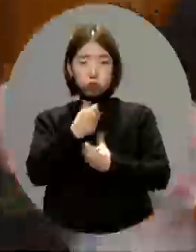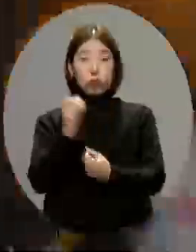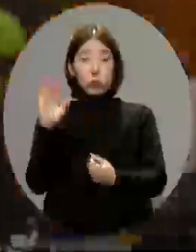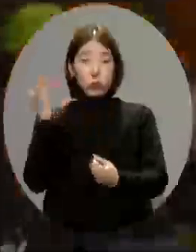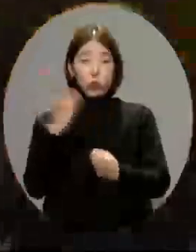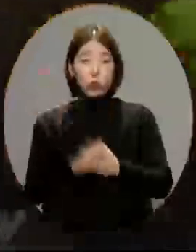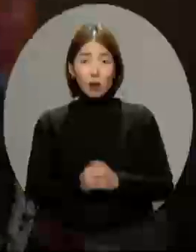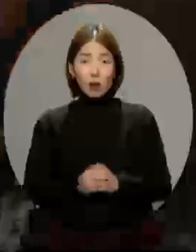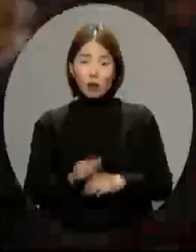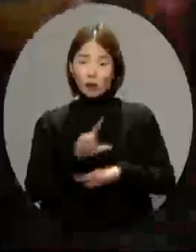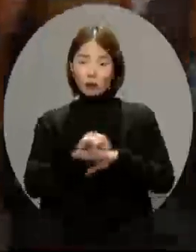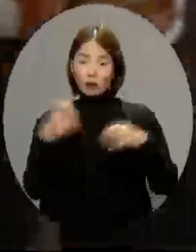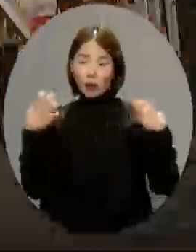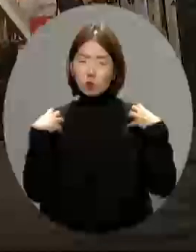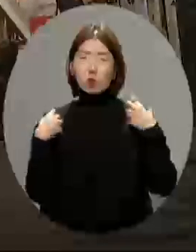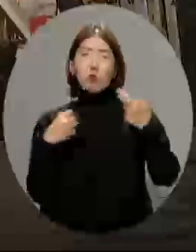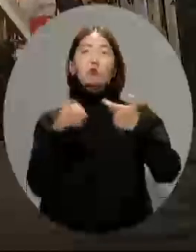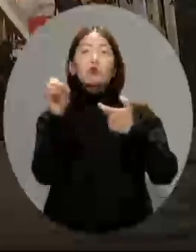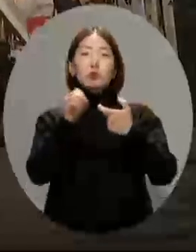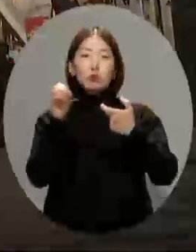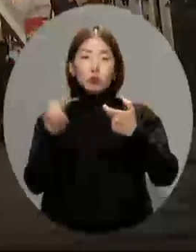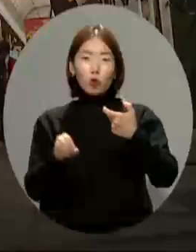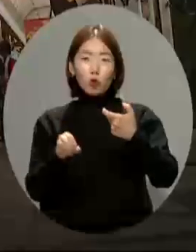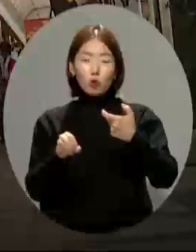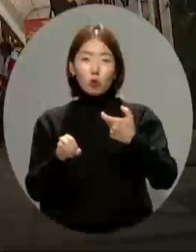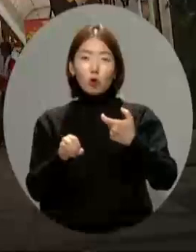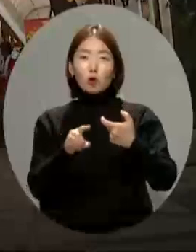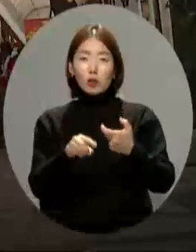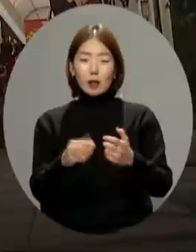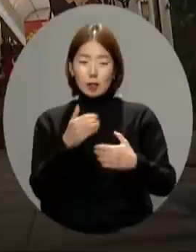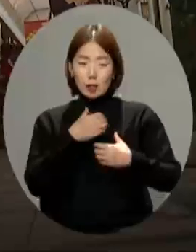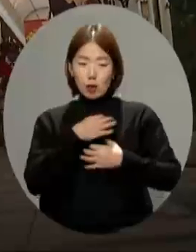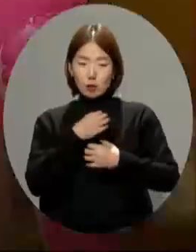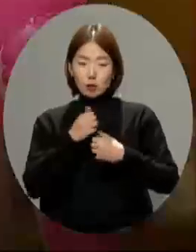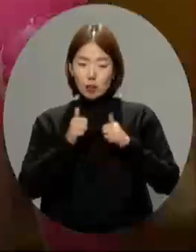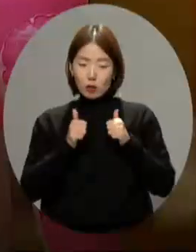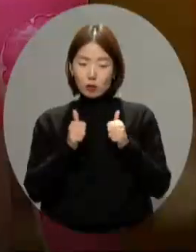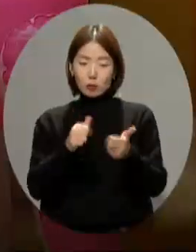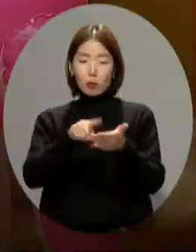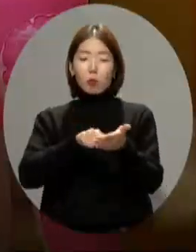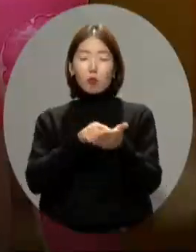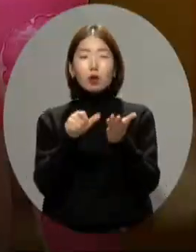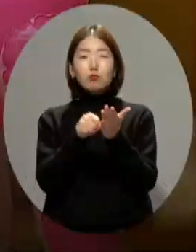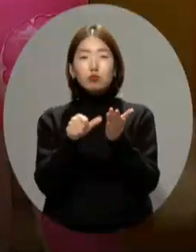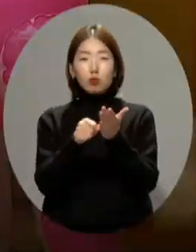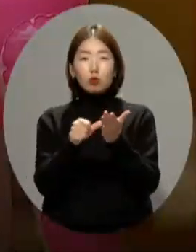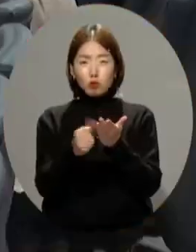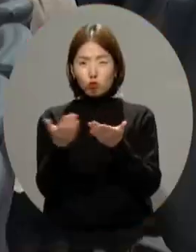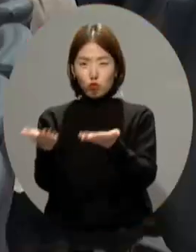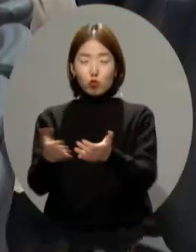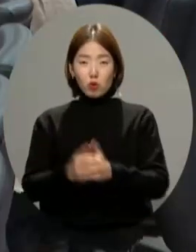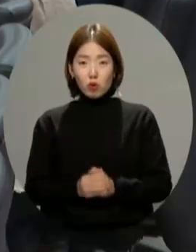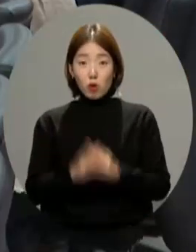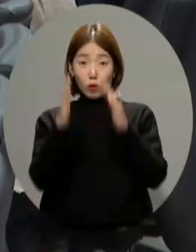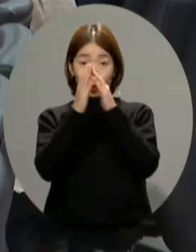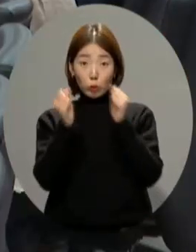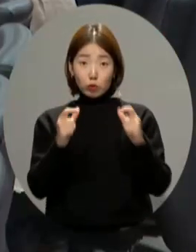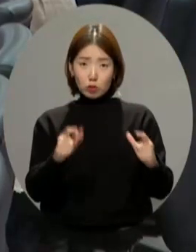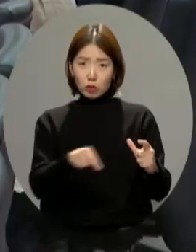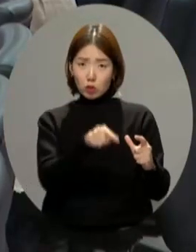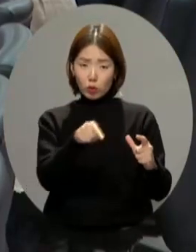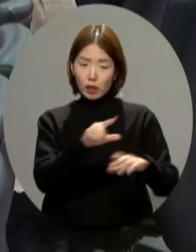안착시켰는데 지자체의 60%가 그 비결로 충실한 답례품을 꼽았습니다. 전북의 경우